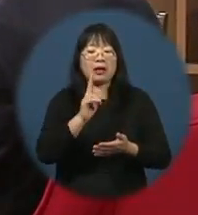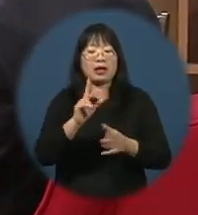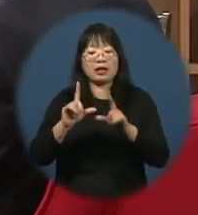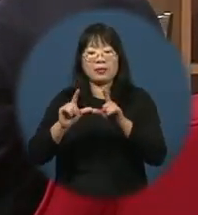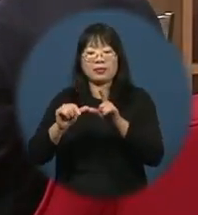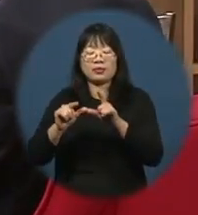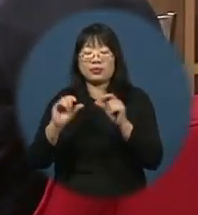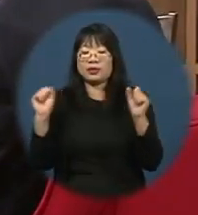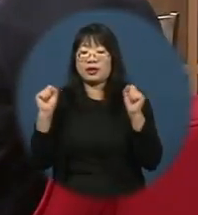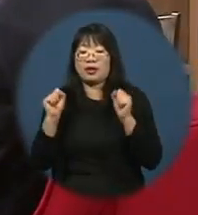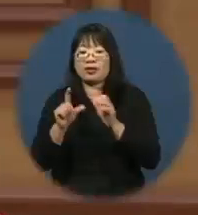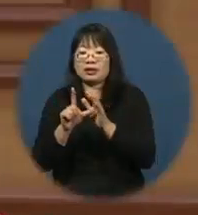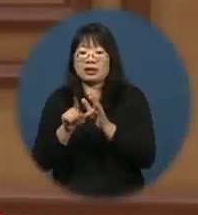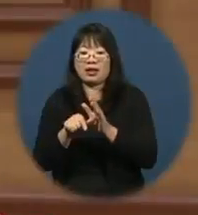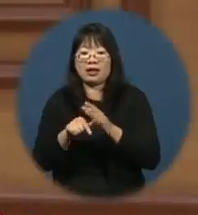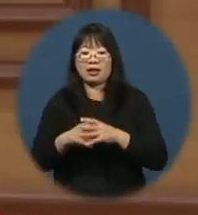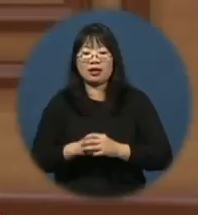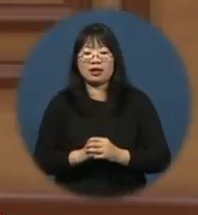일부겠지만은 겨울철에는